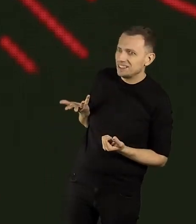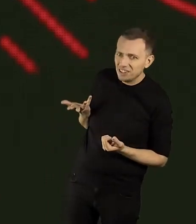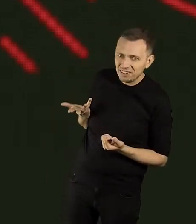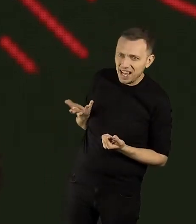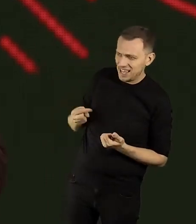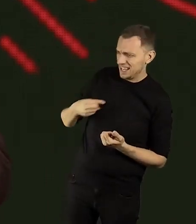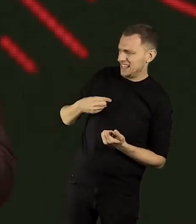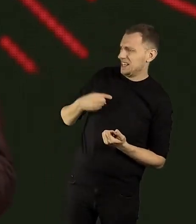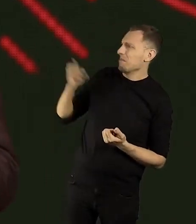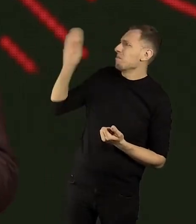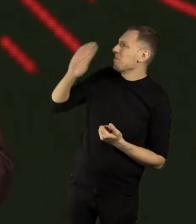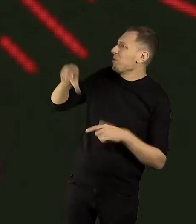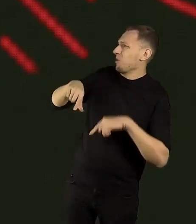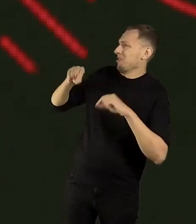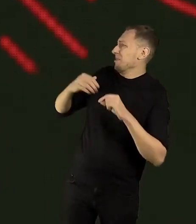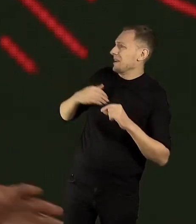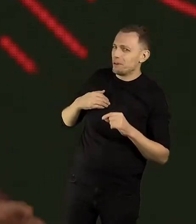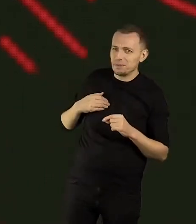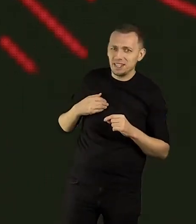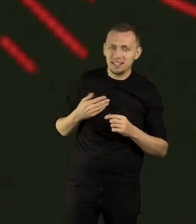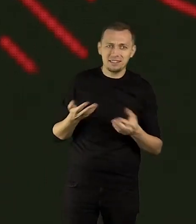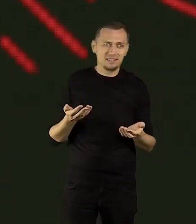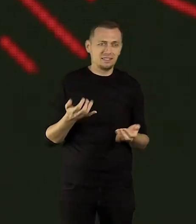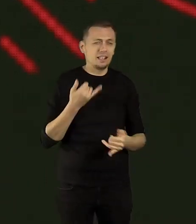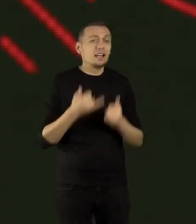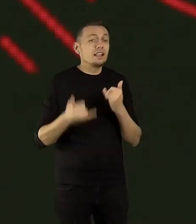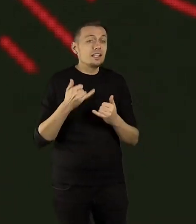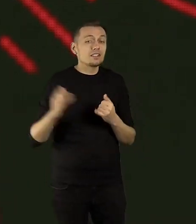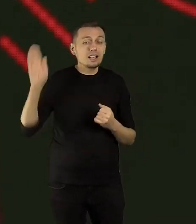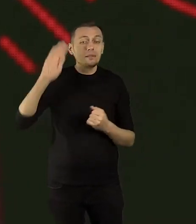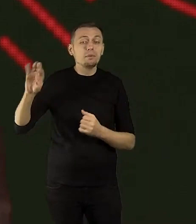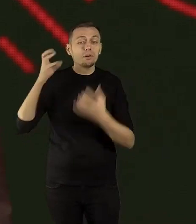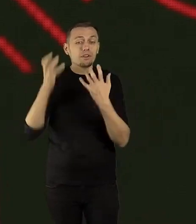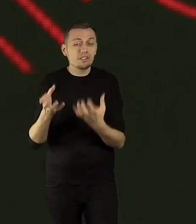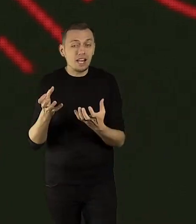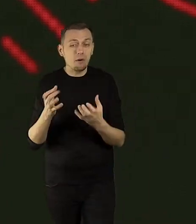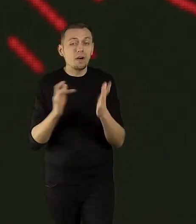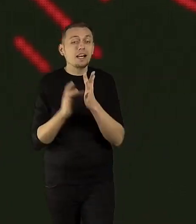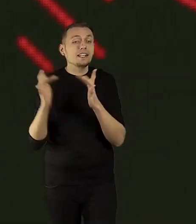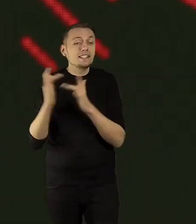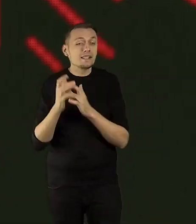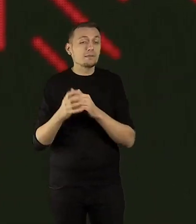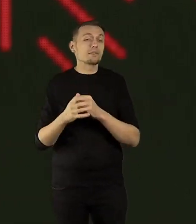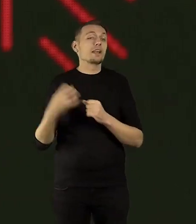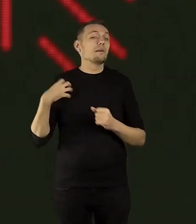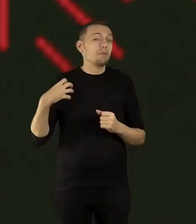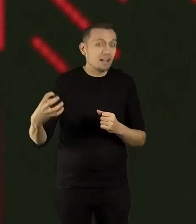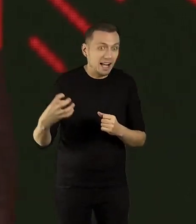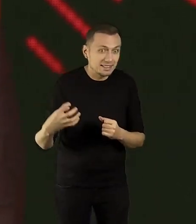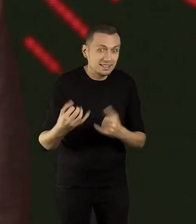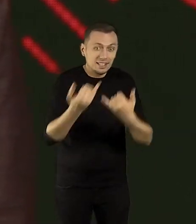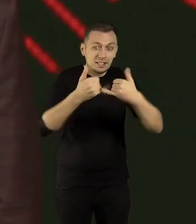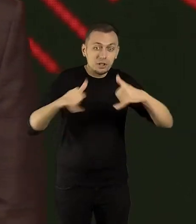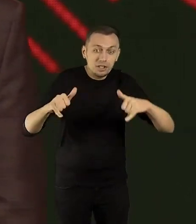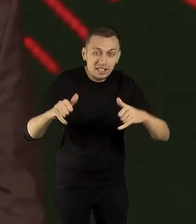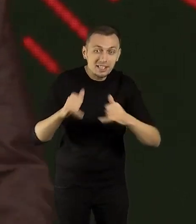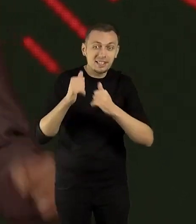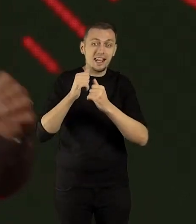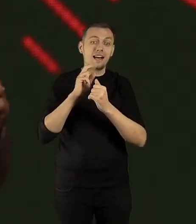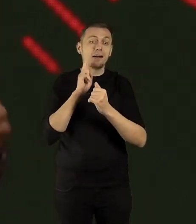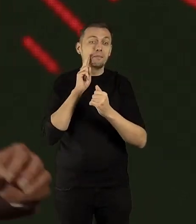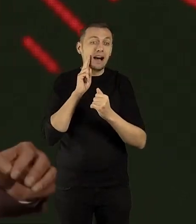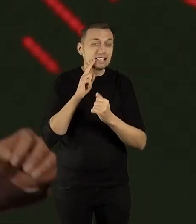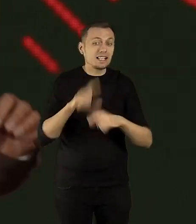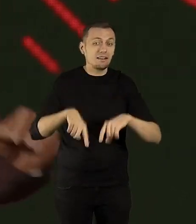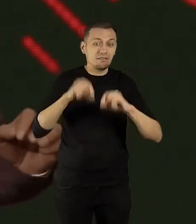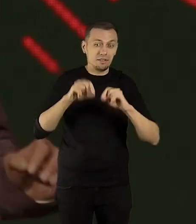chciał bogactwa dla swojego syna, to mógłby to zorganizować. Gdyby Bóg chciał mocy dla swojego syna, mógłby to uczynić. Jeśli